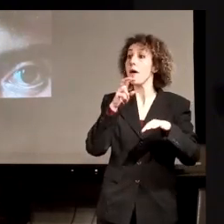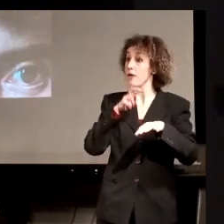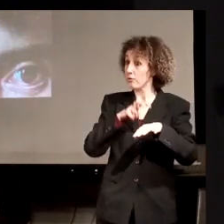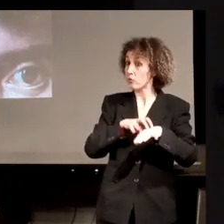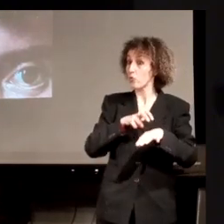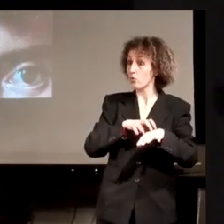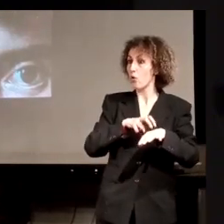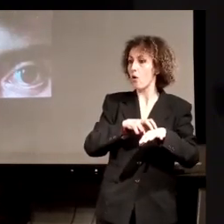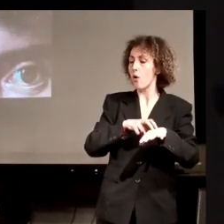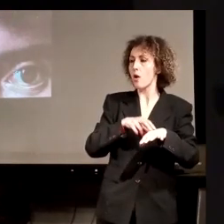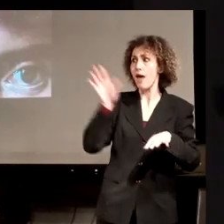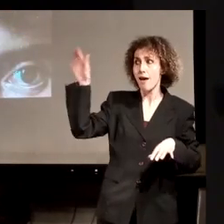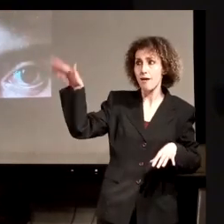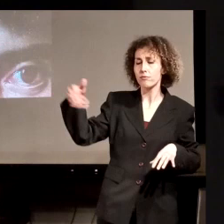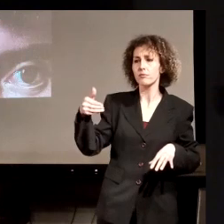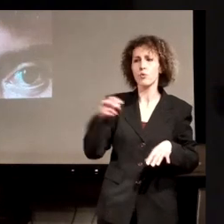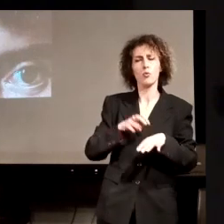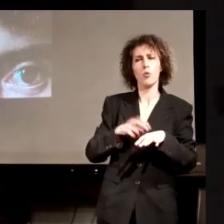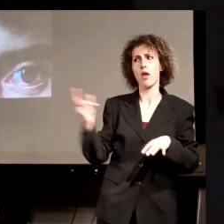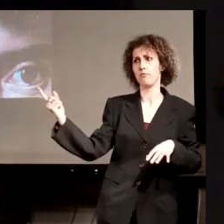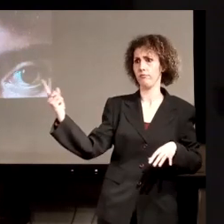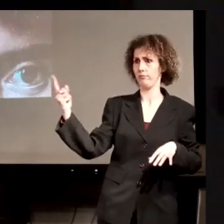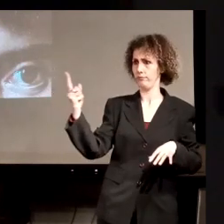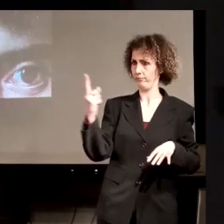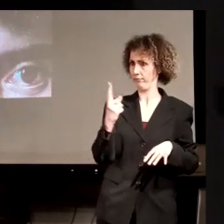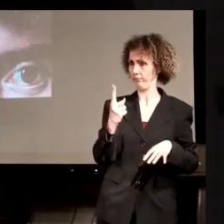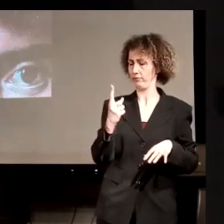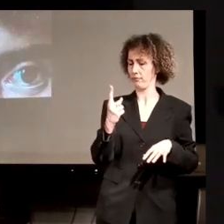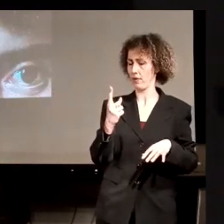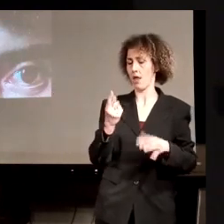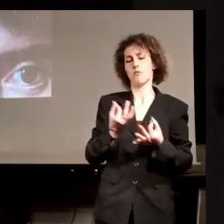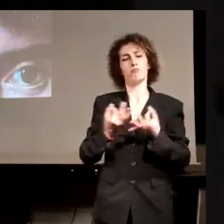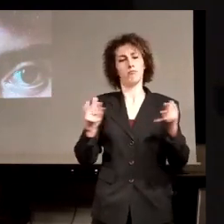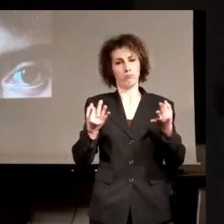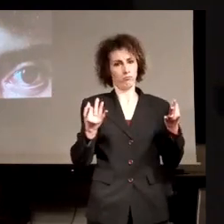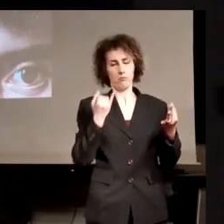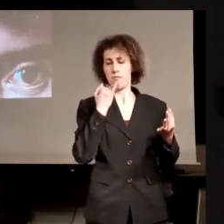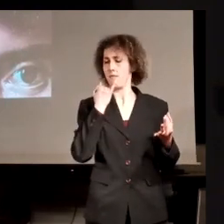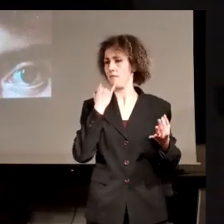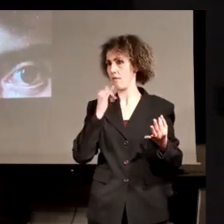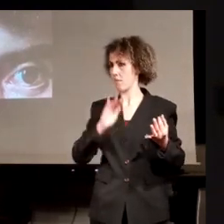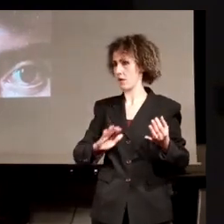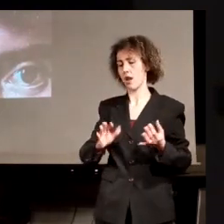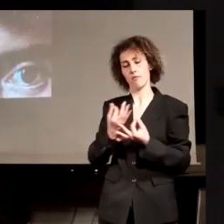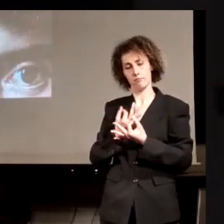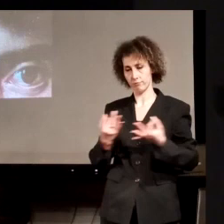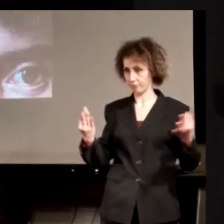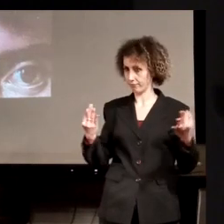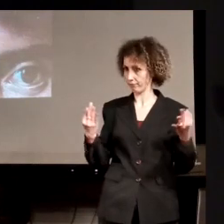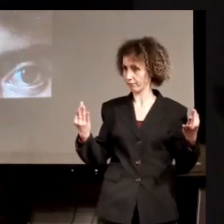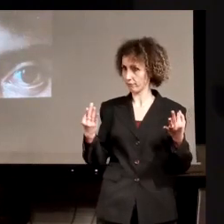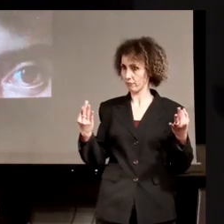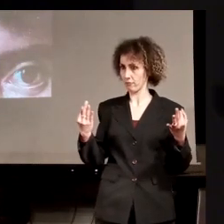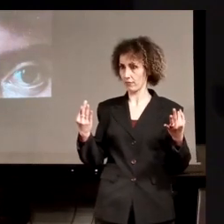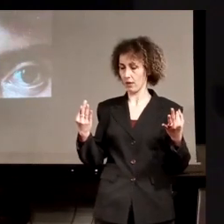che di lì a poco fece la sua apparizione bene per la piccola era escluso il peggio più